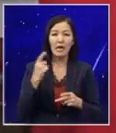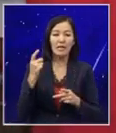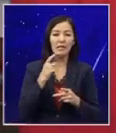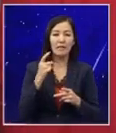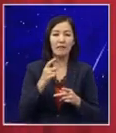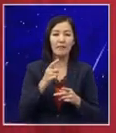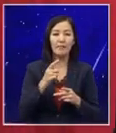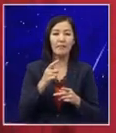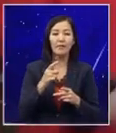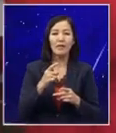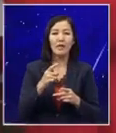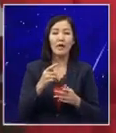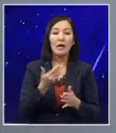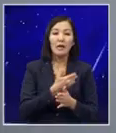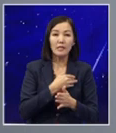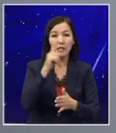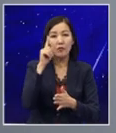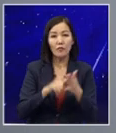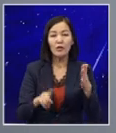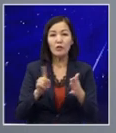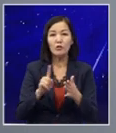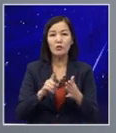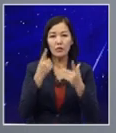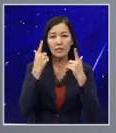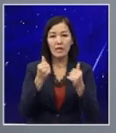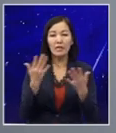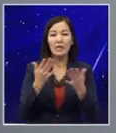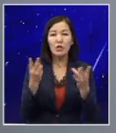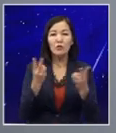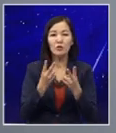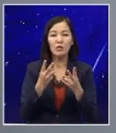хозяйством. Кандидат уверена, что знает, какие нужды испытывают